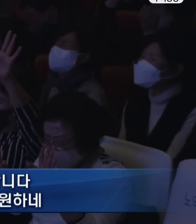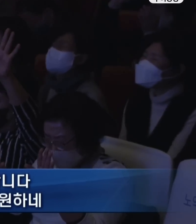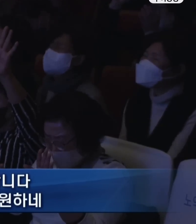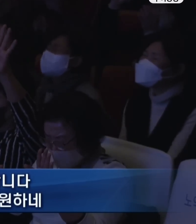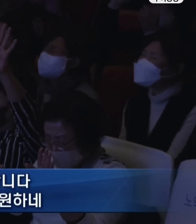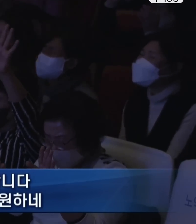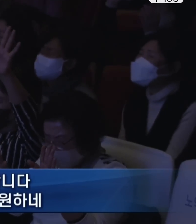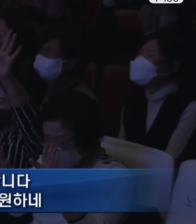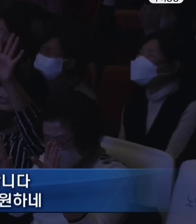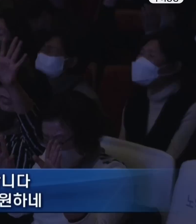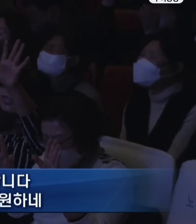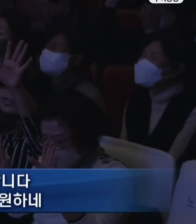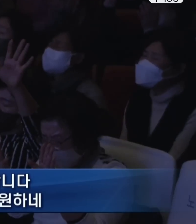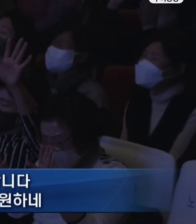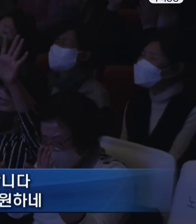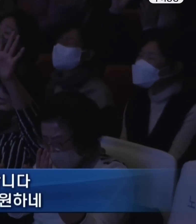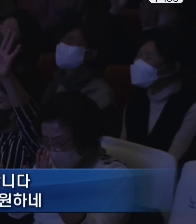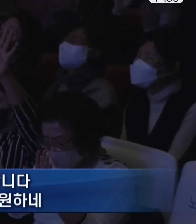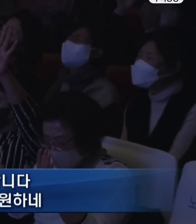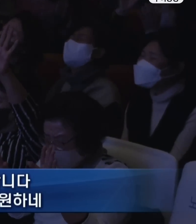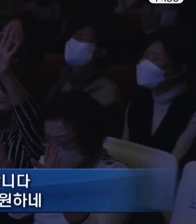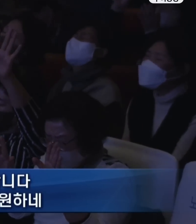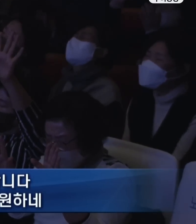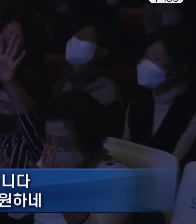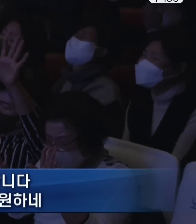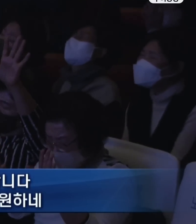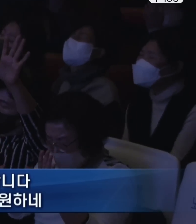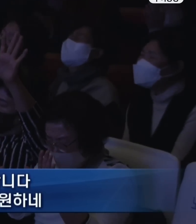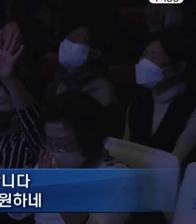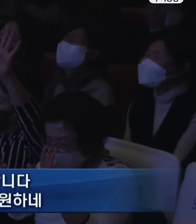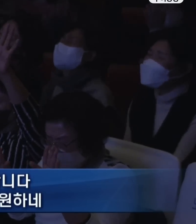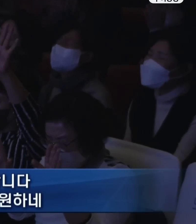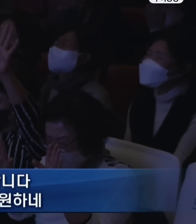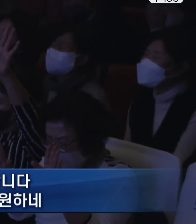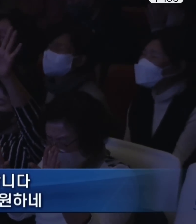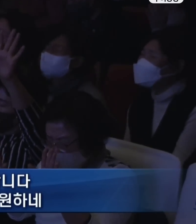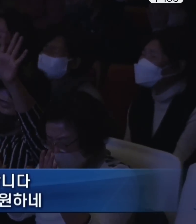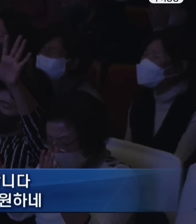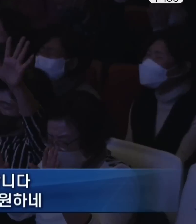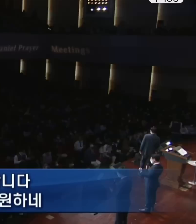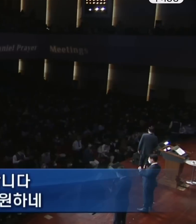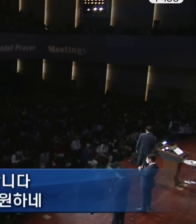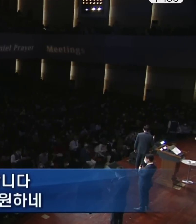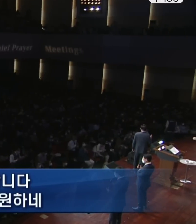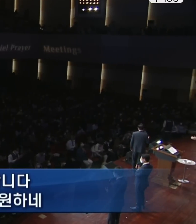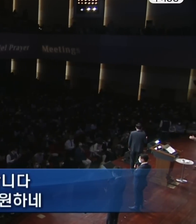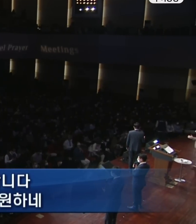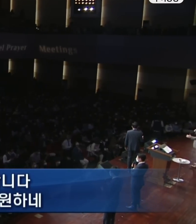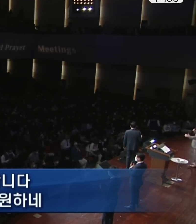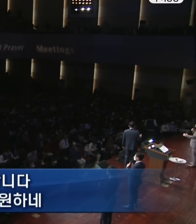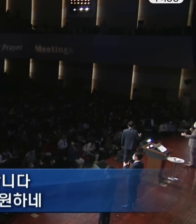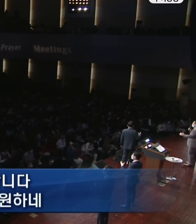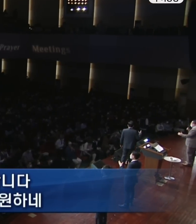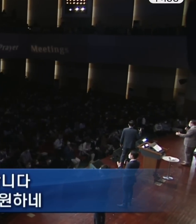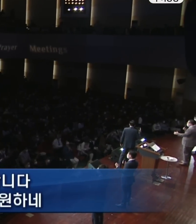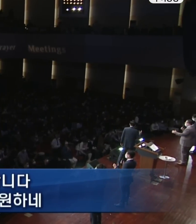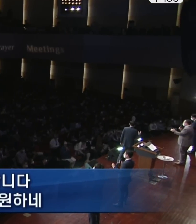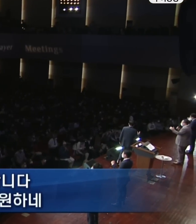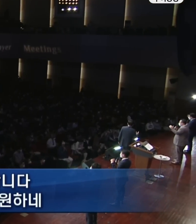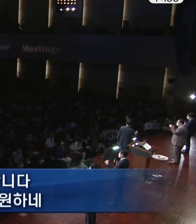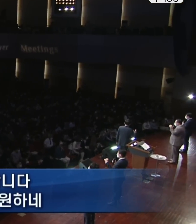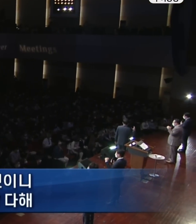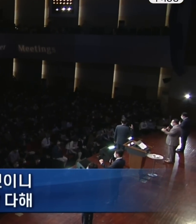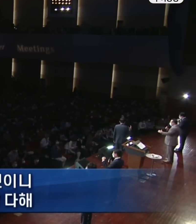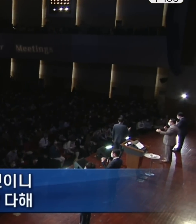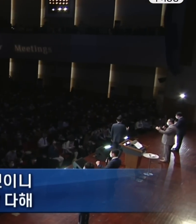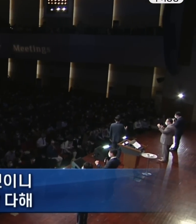하나님께서 그냥 사랑한 사람을 축복하여 주실 수 있습니다. 조금 앞에 겁을 내는 자들이 되지 않도록 도와주십시오. 조금